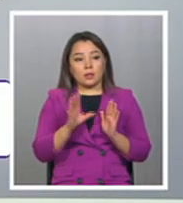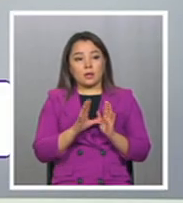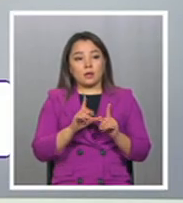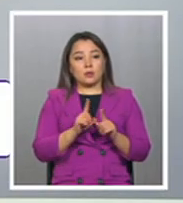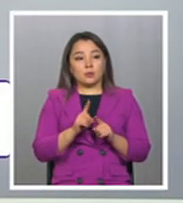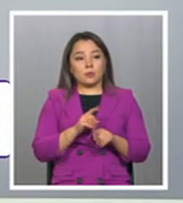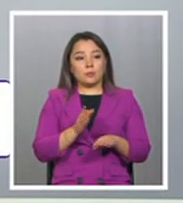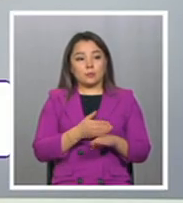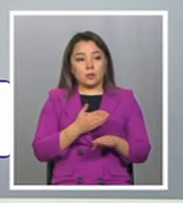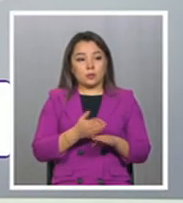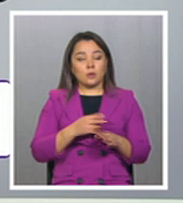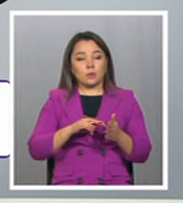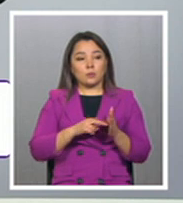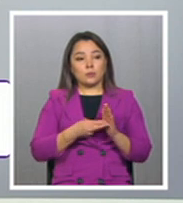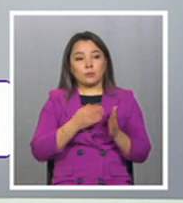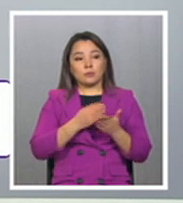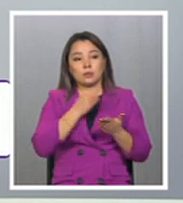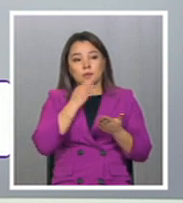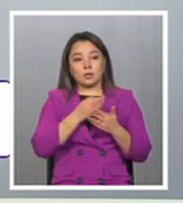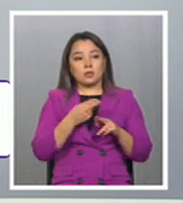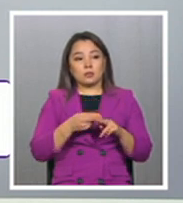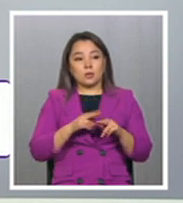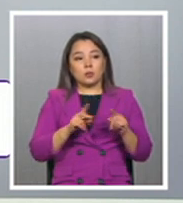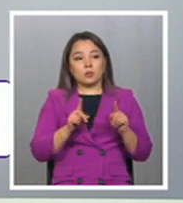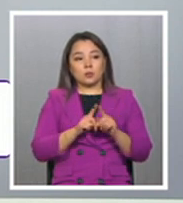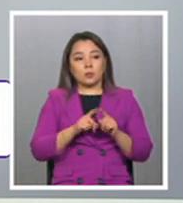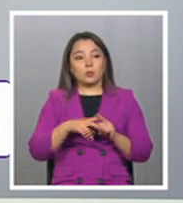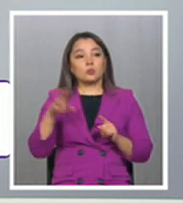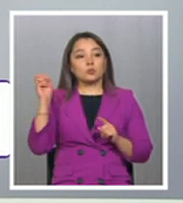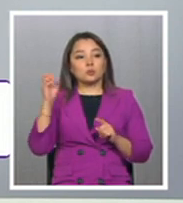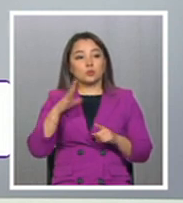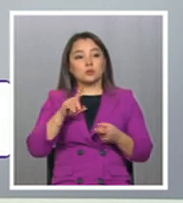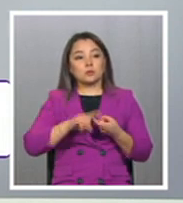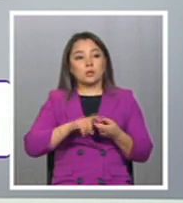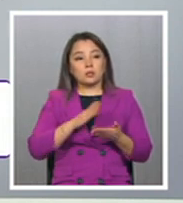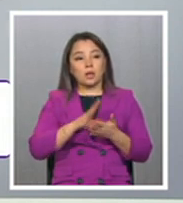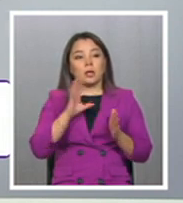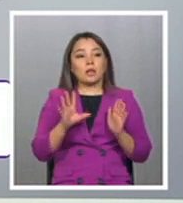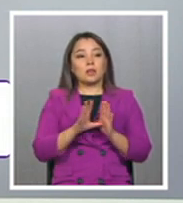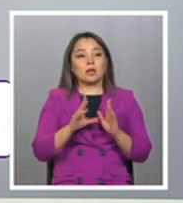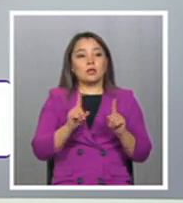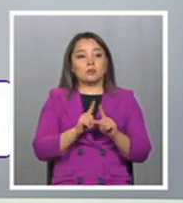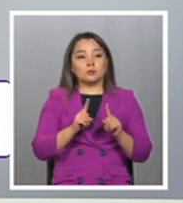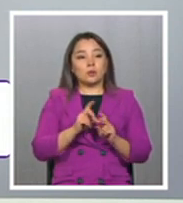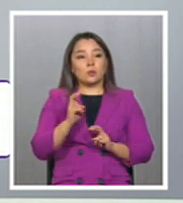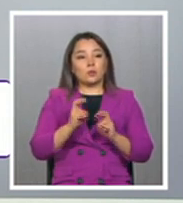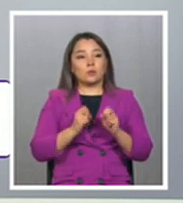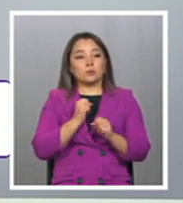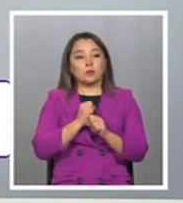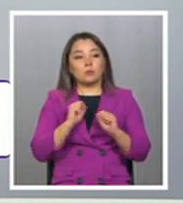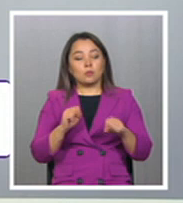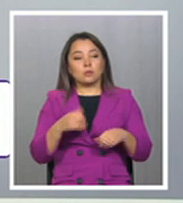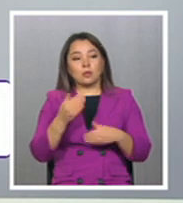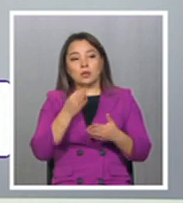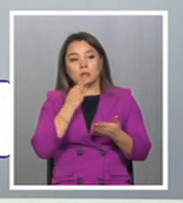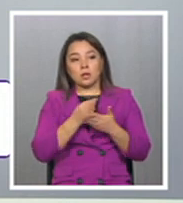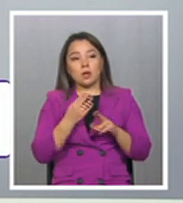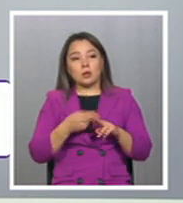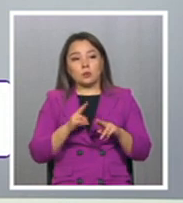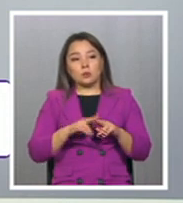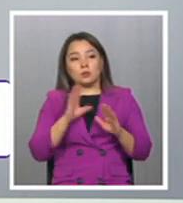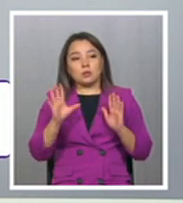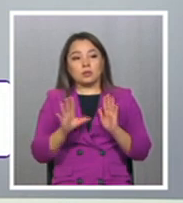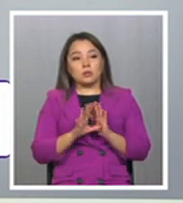энергиясын өндіру. Яғни күн арқылы да электр энергиясын өндіруге болады. Яғни осы